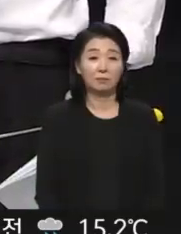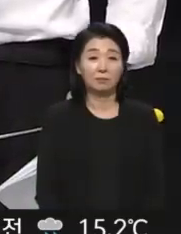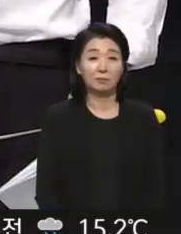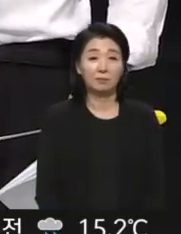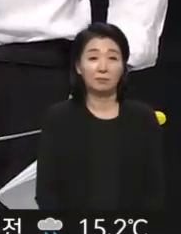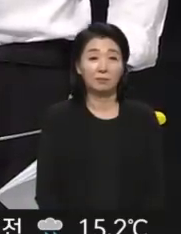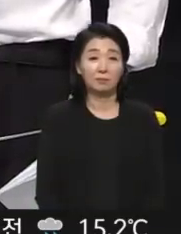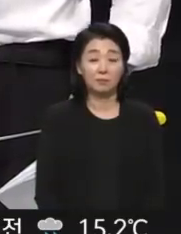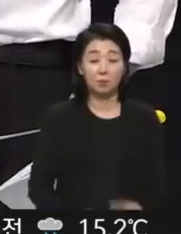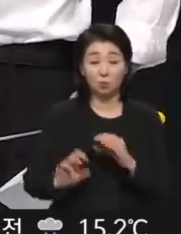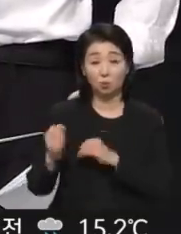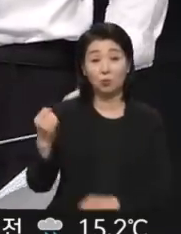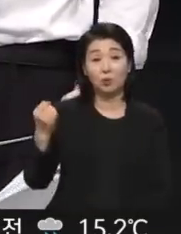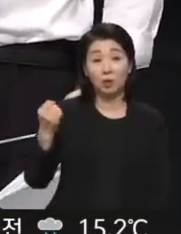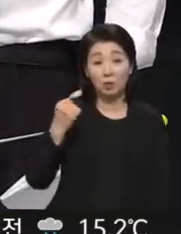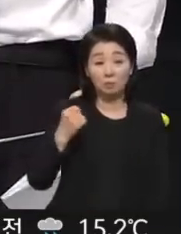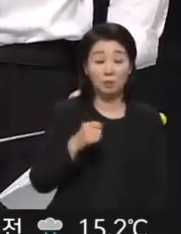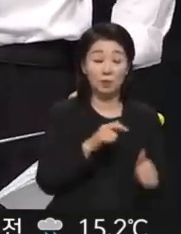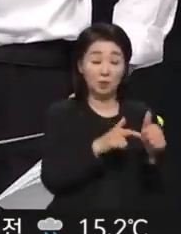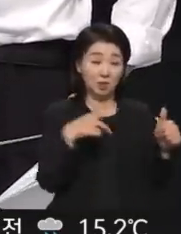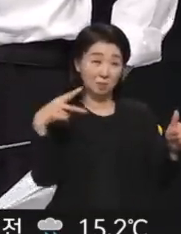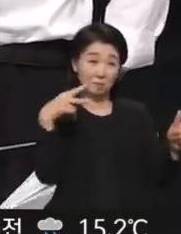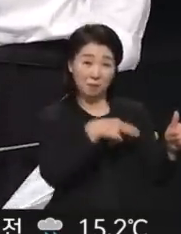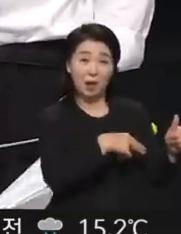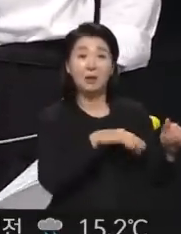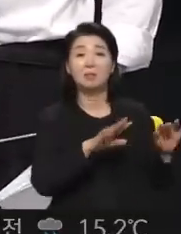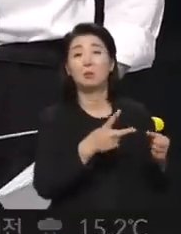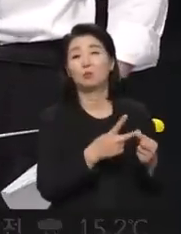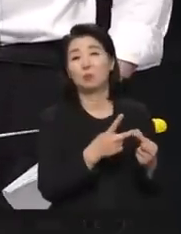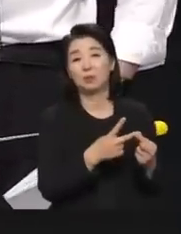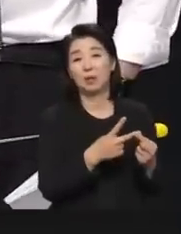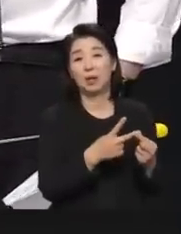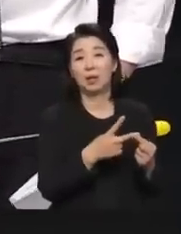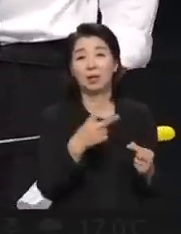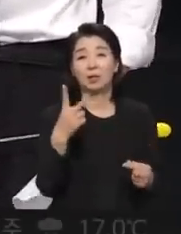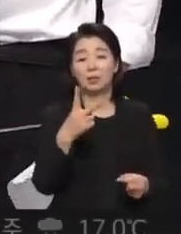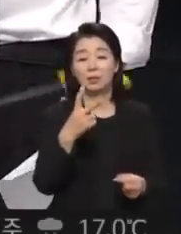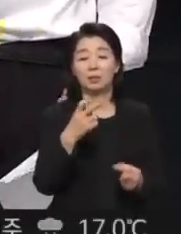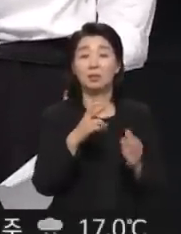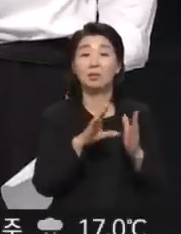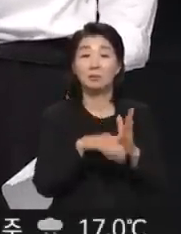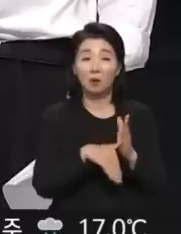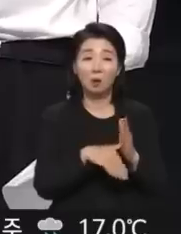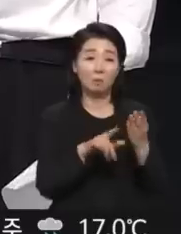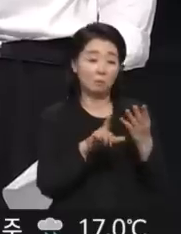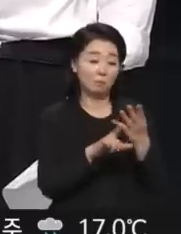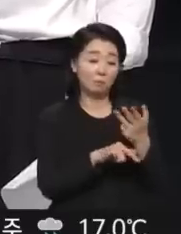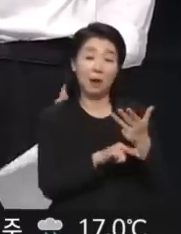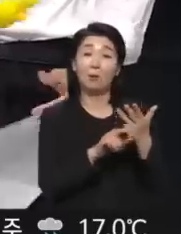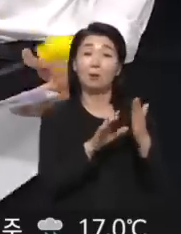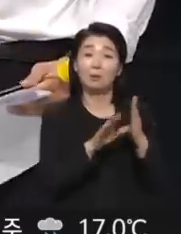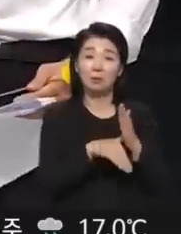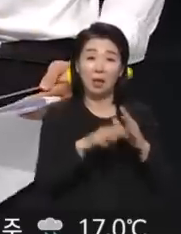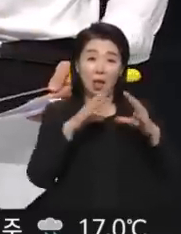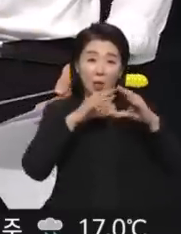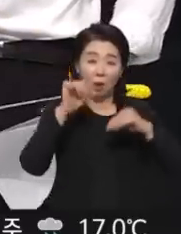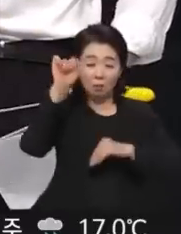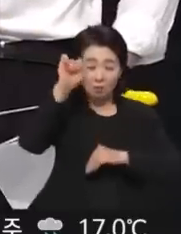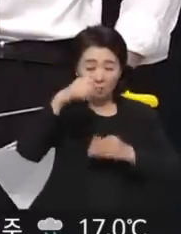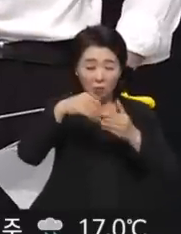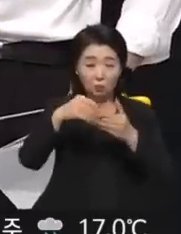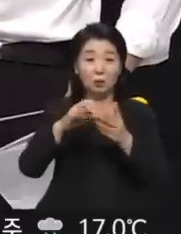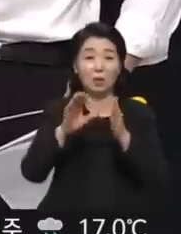엄밀히 따지면 국민의힘이 전 씨를 손절한 건 이번이 두 번째입니다. 지난 2020년 8월 전 씨가 광화문 집회를 주도하면서